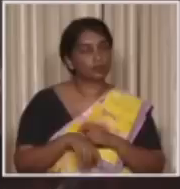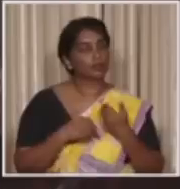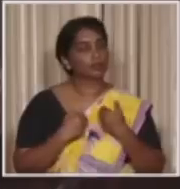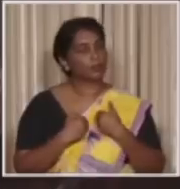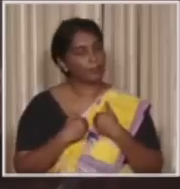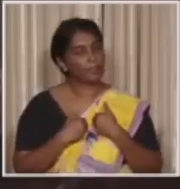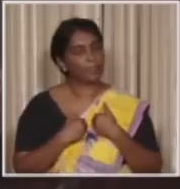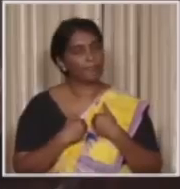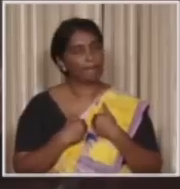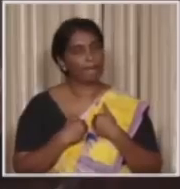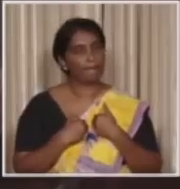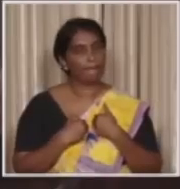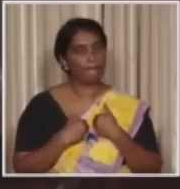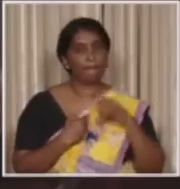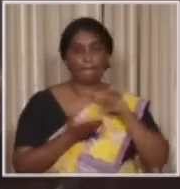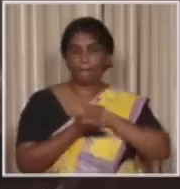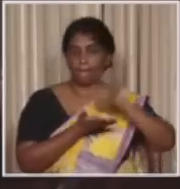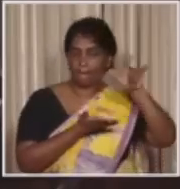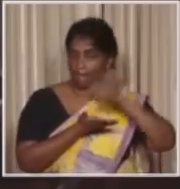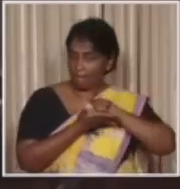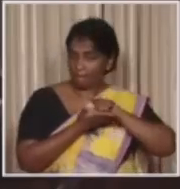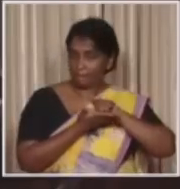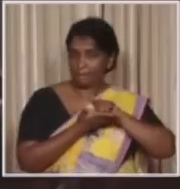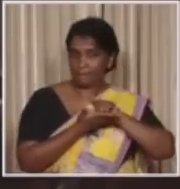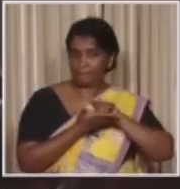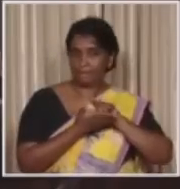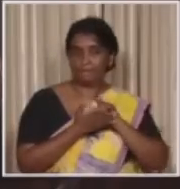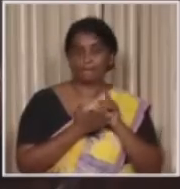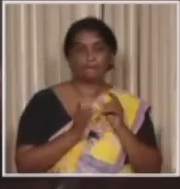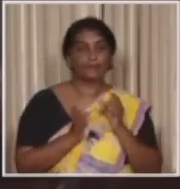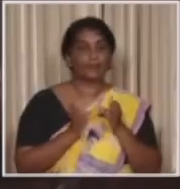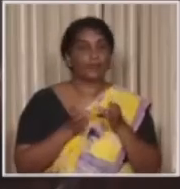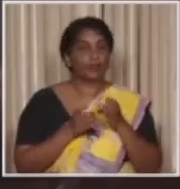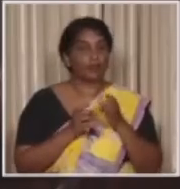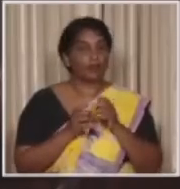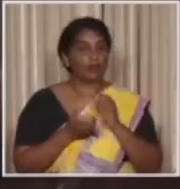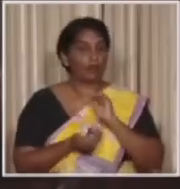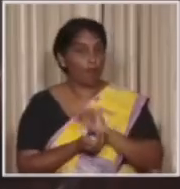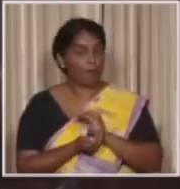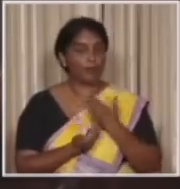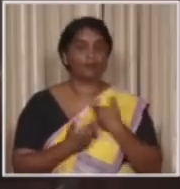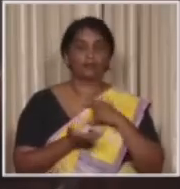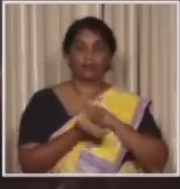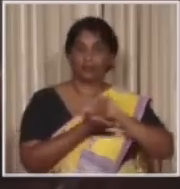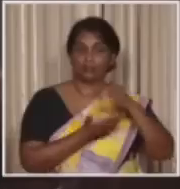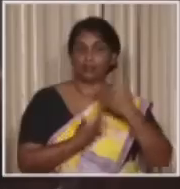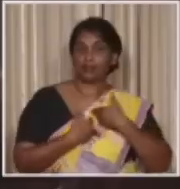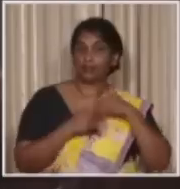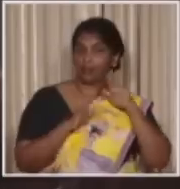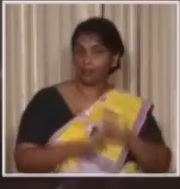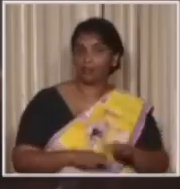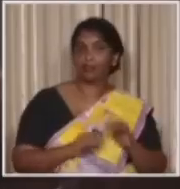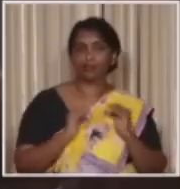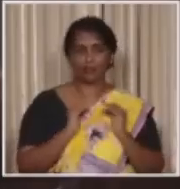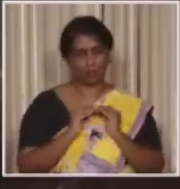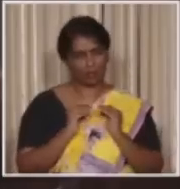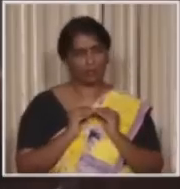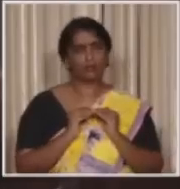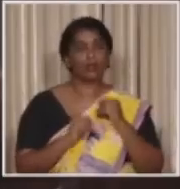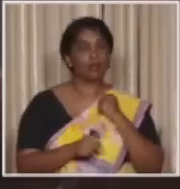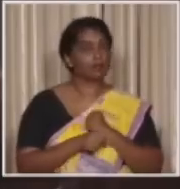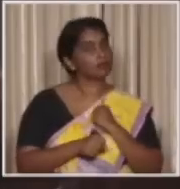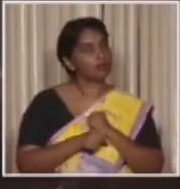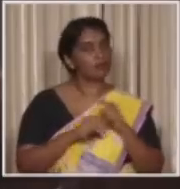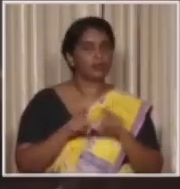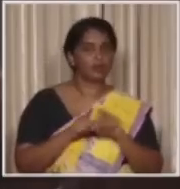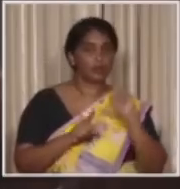අපිටම ගුවන් යානා කම්පැනි එකක් එහෙම නැත්නම් අපිටම එයාලයින් එකක් තියා ගැනීම සුදුසුද කියන එක රජයන්